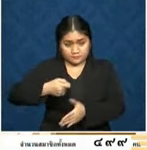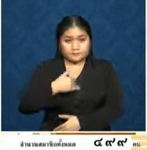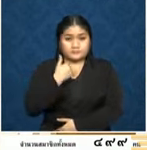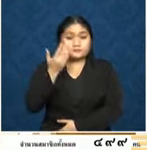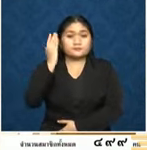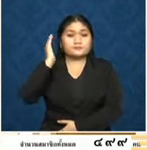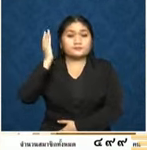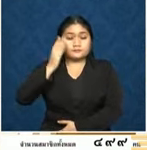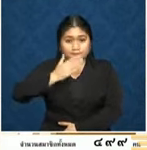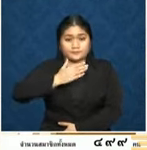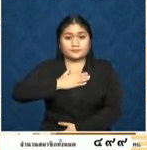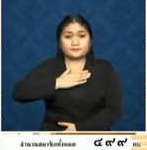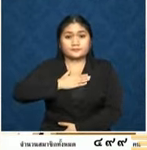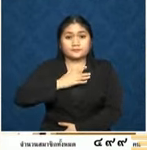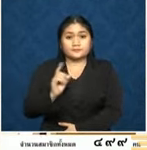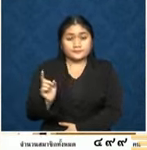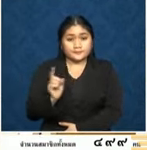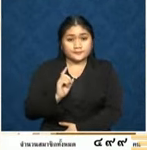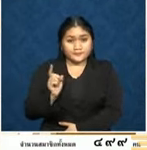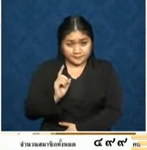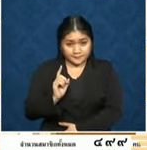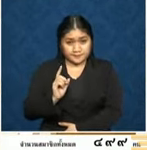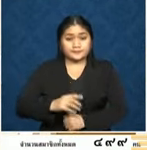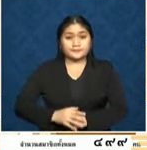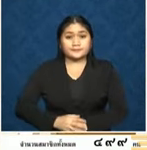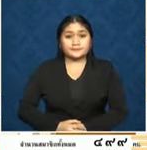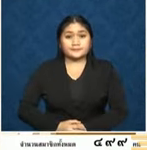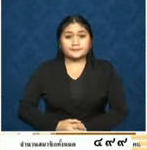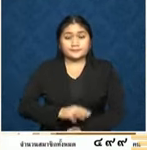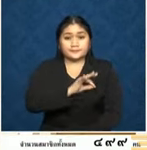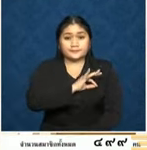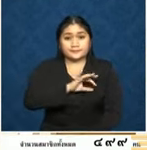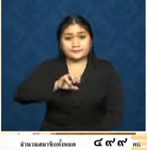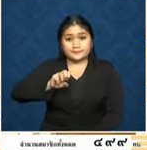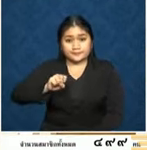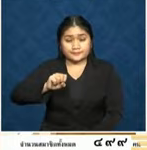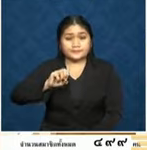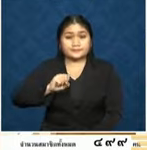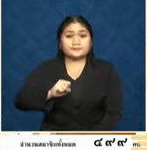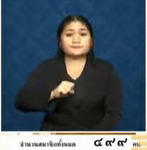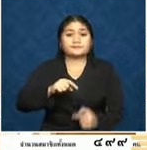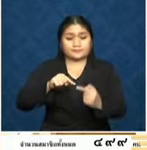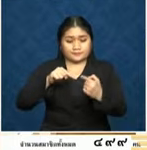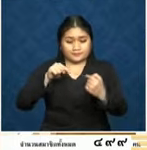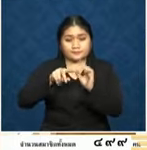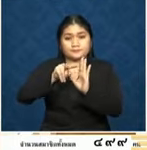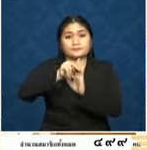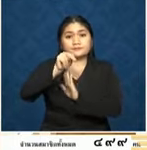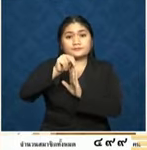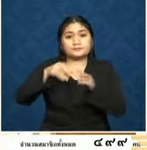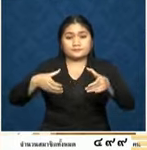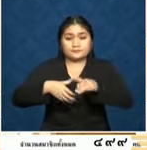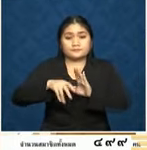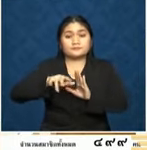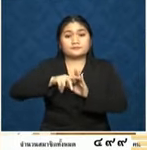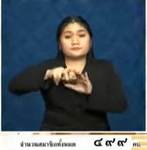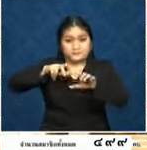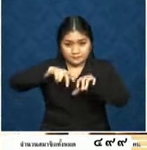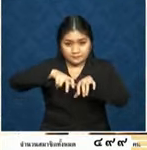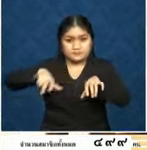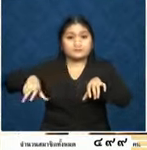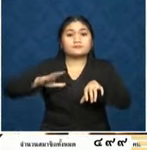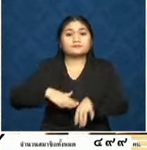านประธานสภาผู้แทนราษฎรที่เคารพผมทรงยศรามสูตรสมาชิกสภาผู้แทนราษฎรจังหวัดน่านพรรคเพื่อไทยขอเสนอญัตติด่วนเรื่อง